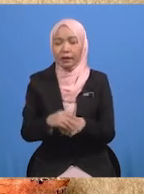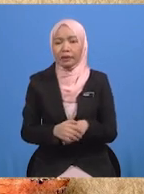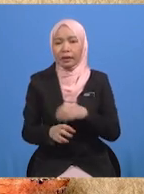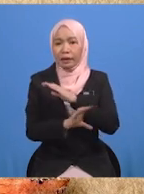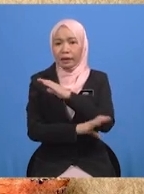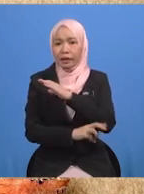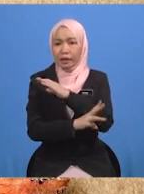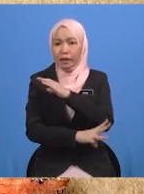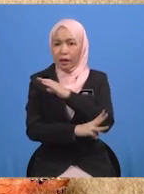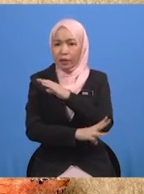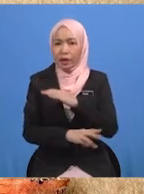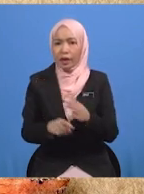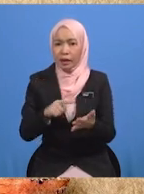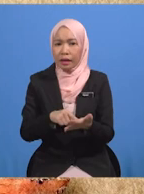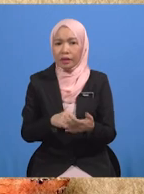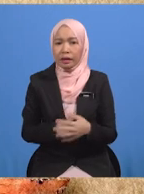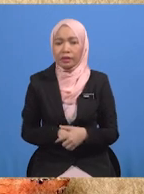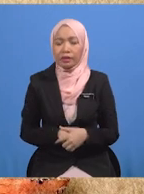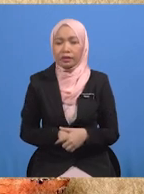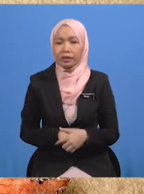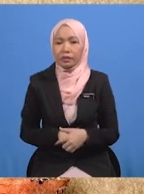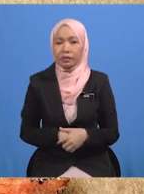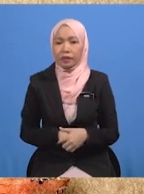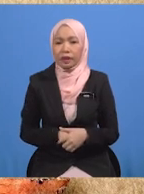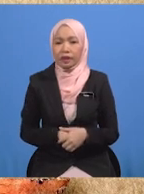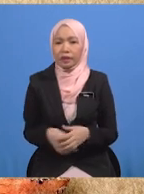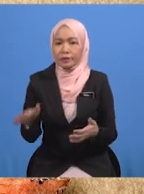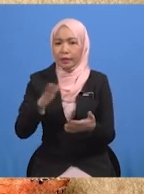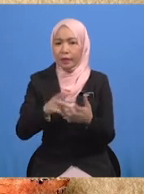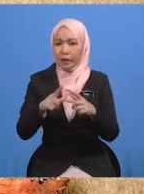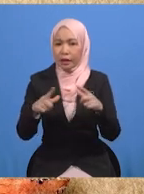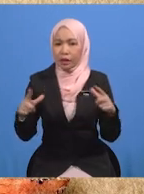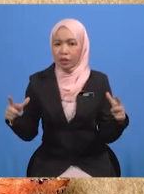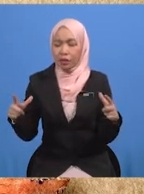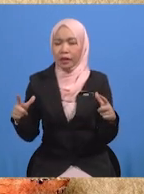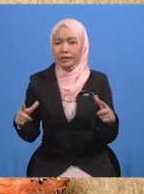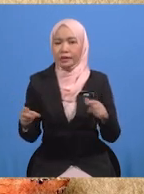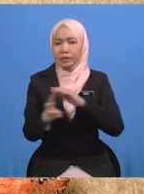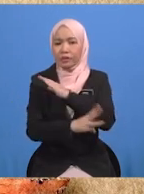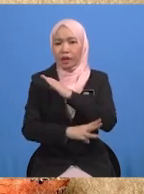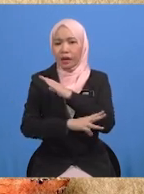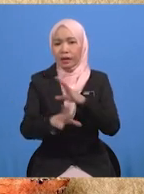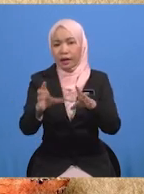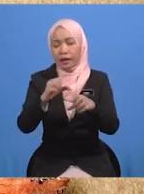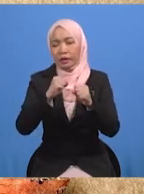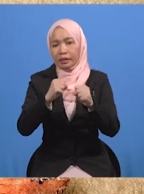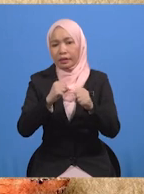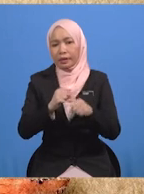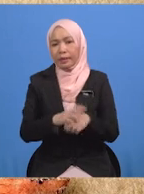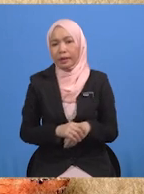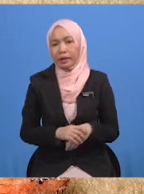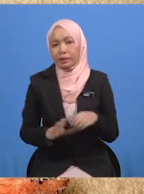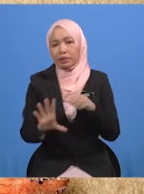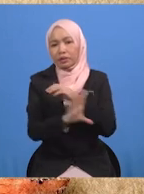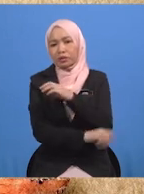semakin luas jajahan yang berjaya ditakluk, semakin tinggi sanjungan yang akan diberikan kepada mana-mana